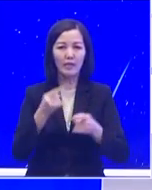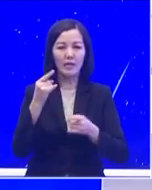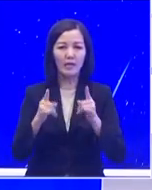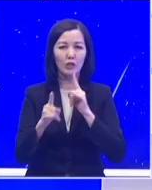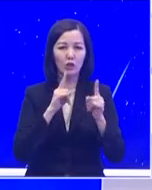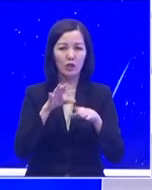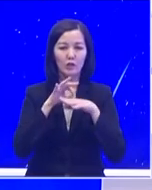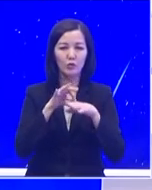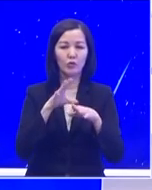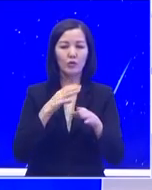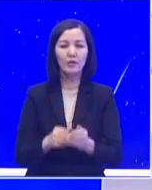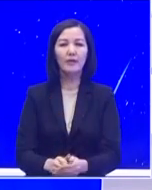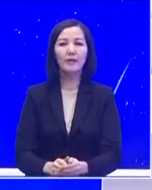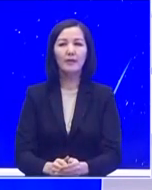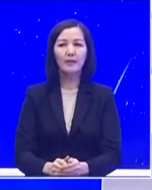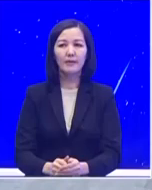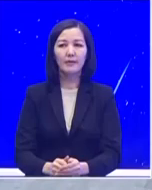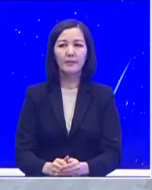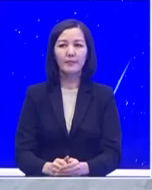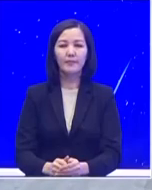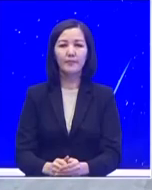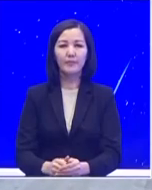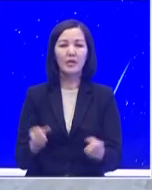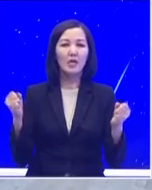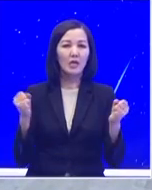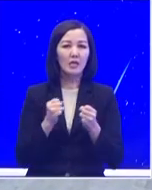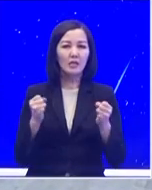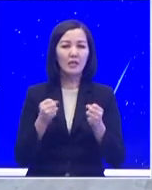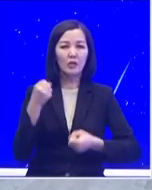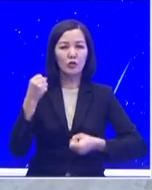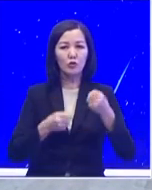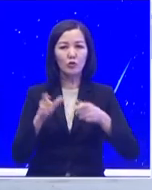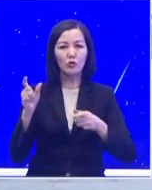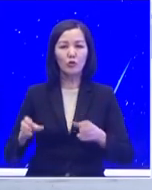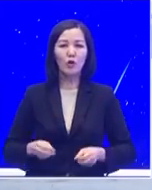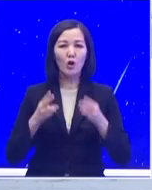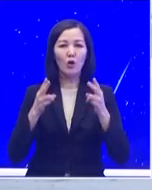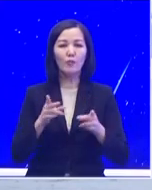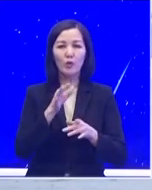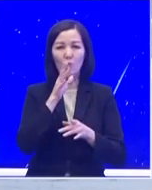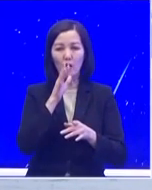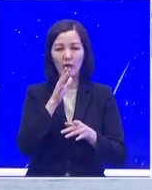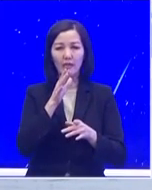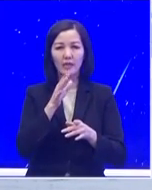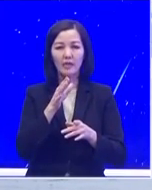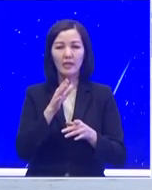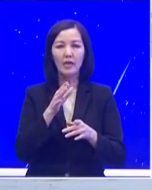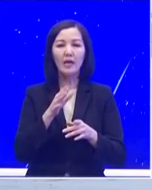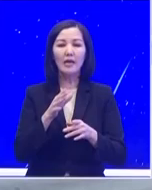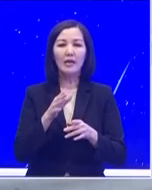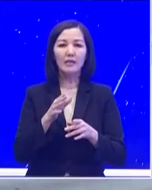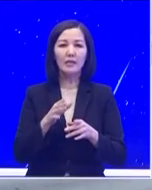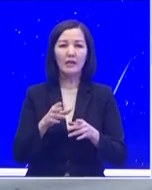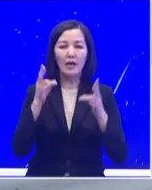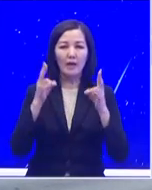арнайы брифинг өткізді. Қыс автокөлік жүргізушілер үшін ең қауіпті кезең. Жазатай оқиғалардың көбісі осы уақытта болады.